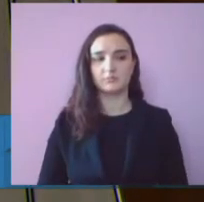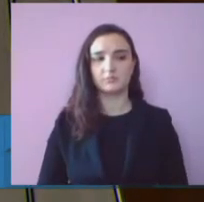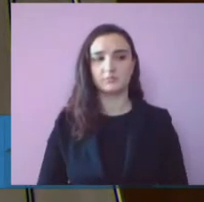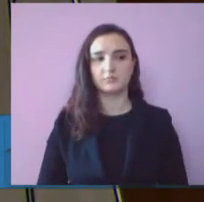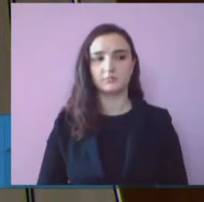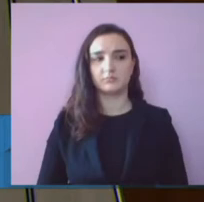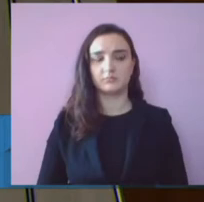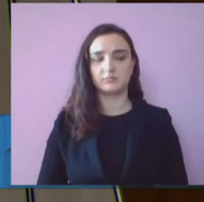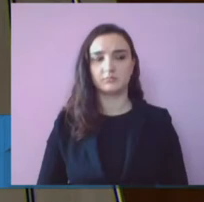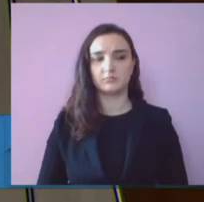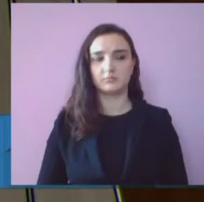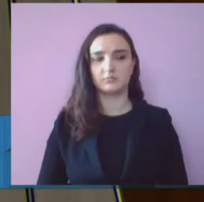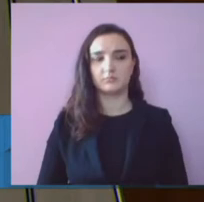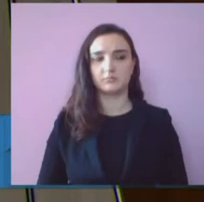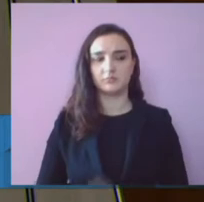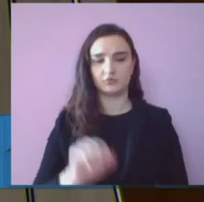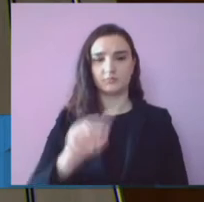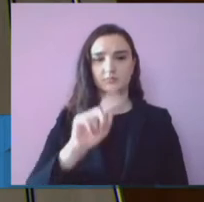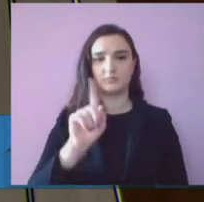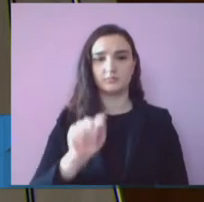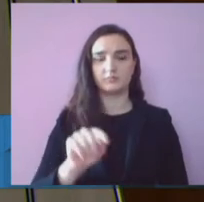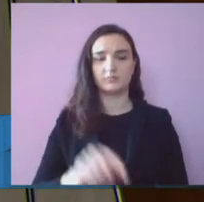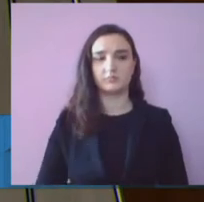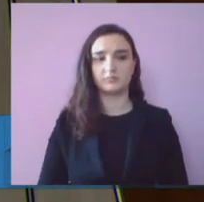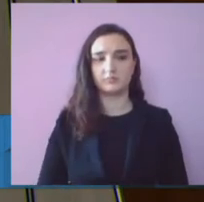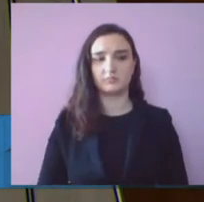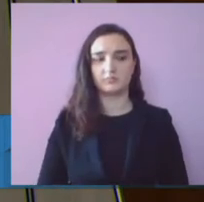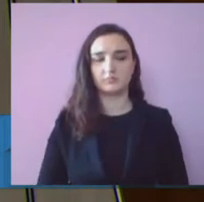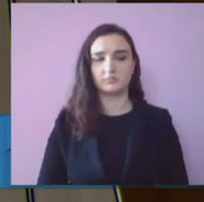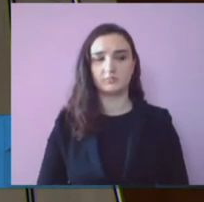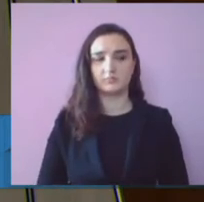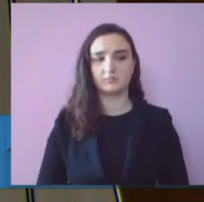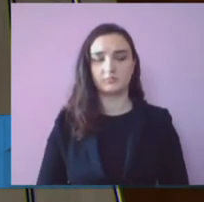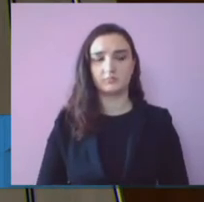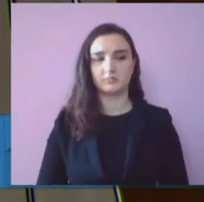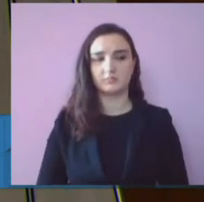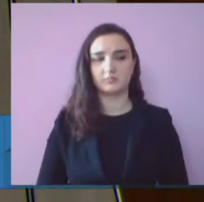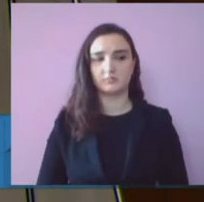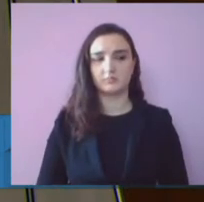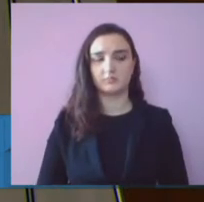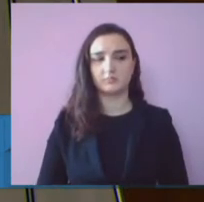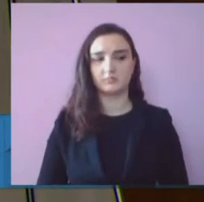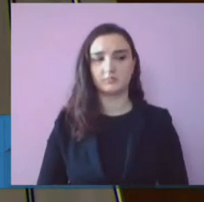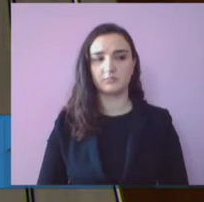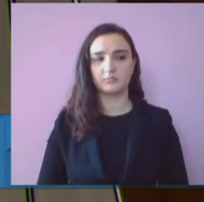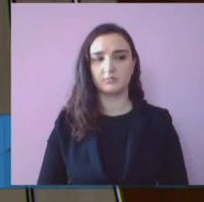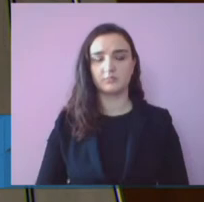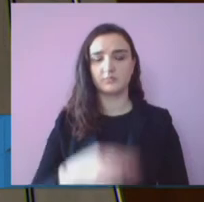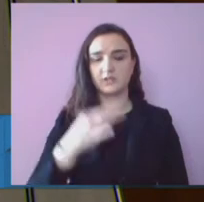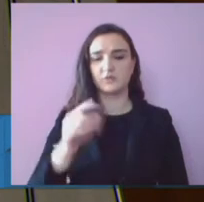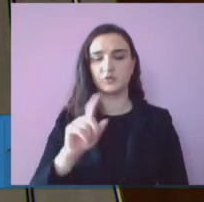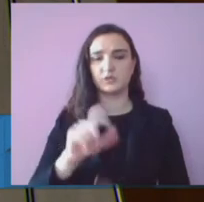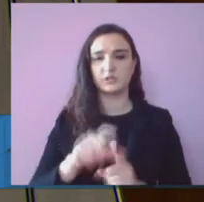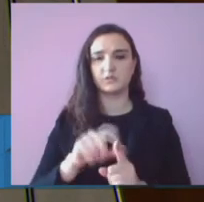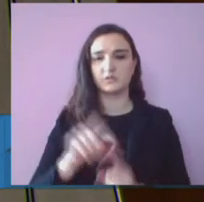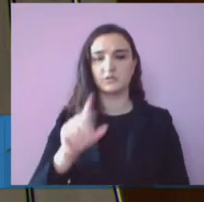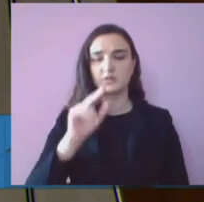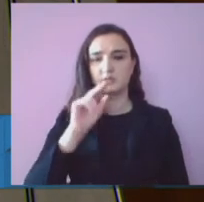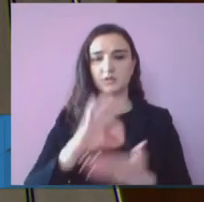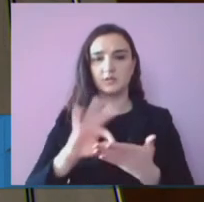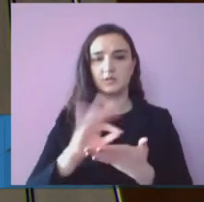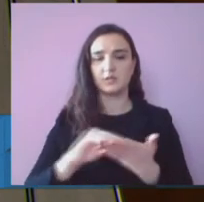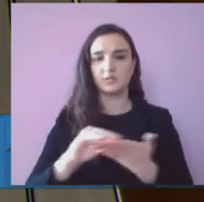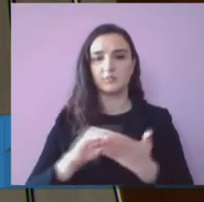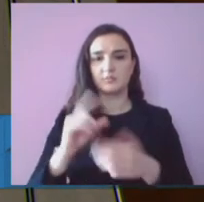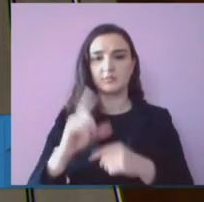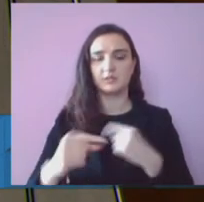დაგისვა? დიახ, დიახ, ძანეთ. ხო, არ ლაპარაკობს, როგორ არის ციცით, აი როდესაც შეტყვით რაღაცა სიტყვას, რომ გაიმეოროს და წვალებით იმეორებს,